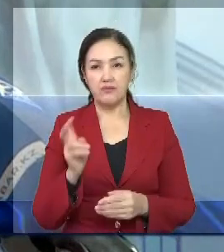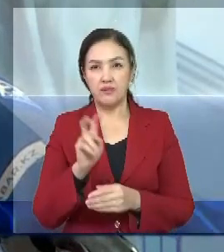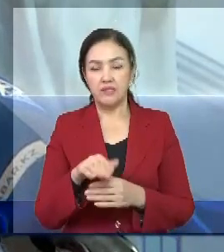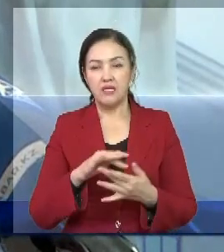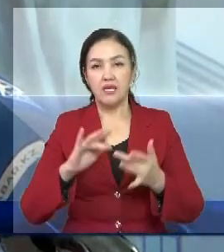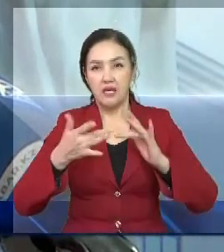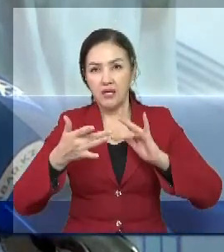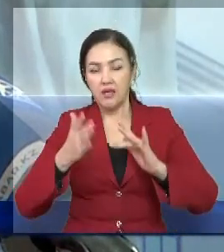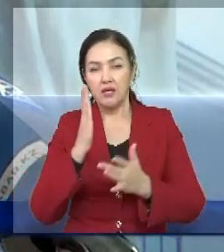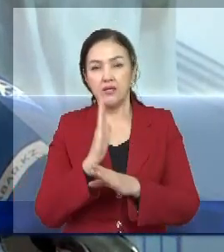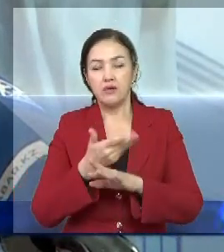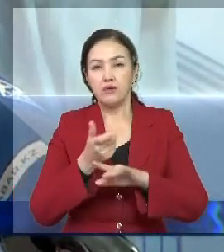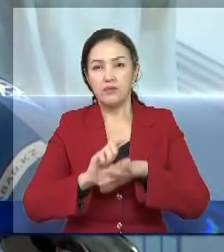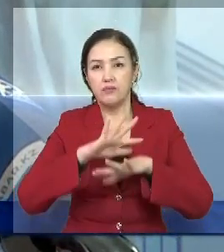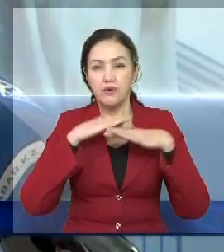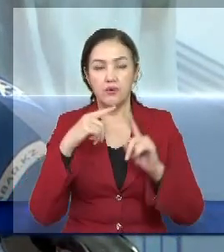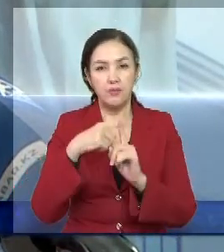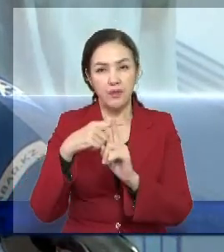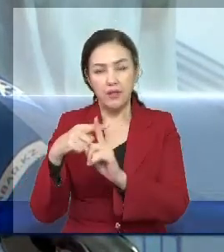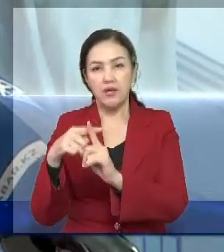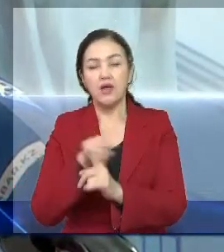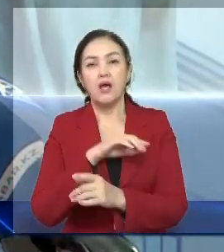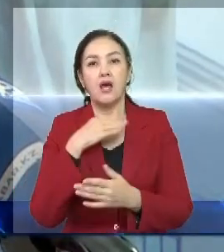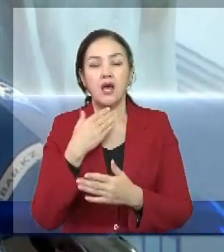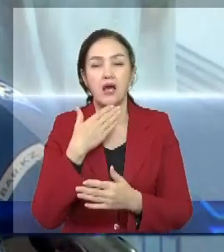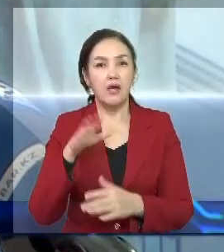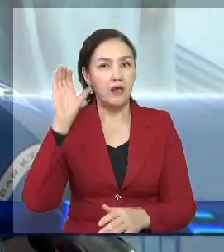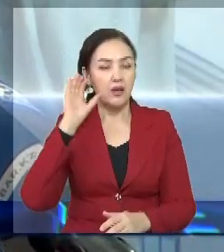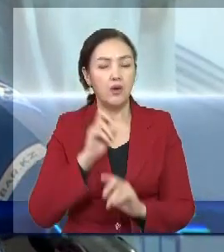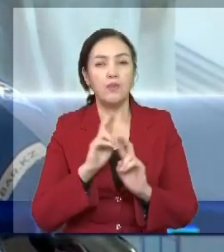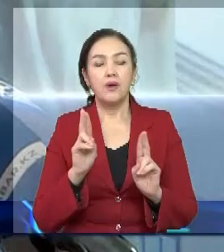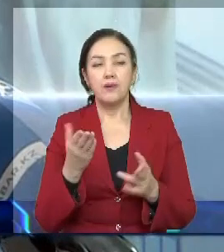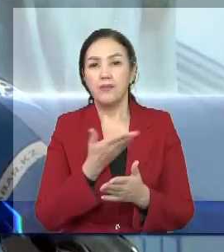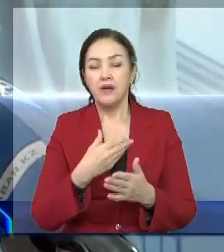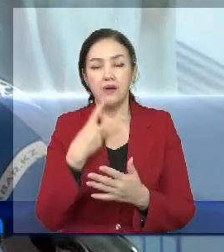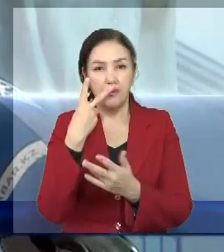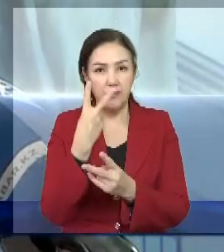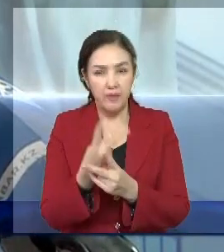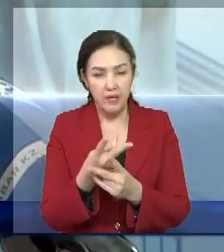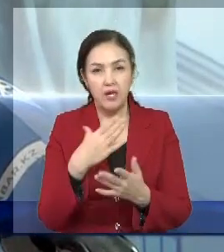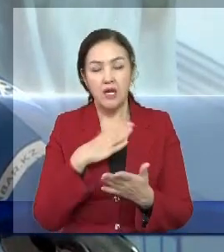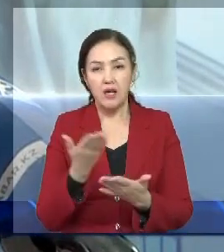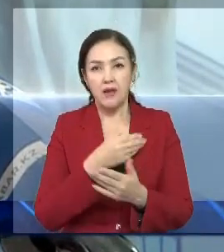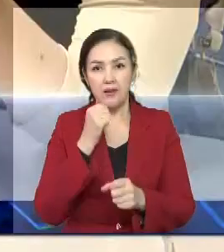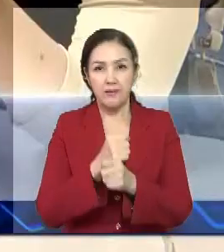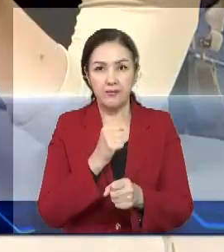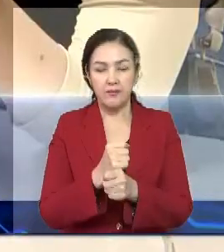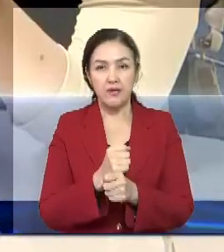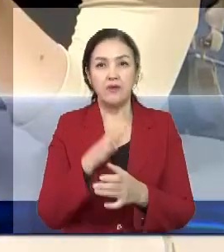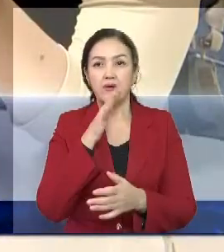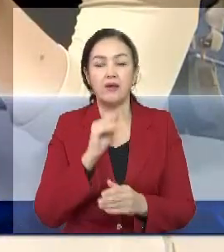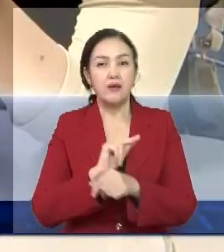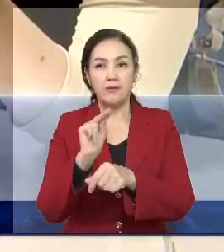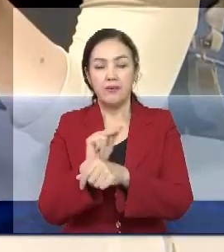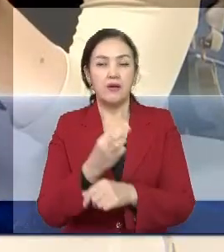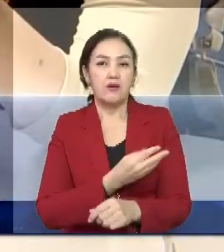наши странички, есть очень много положительных отзывов от тех слушателей. Конечно, мы это видим как результат нашей работы. Во время